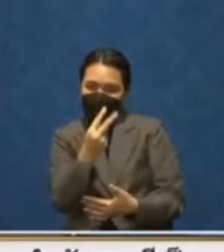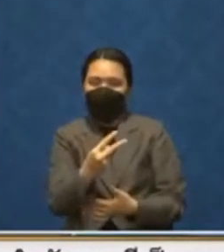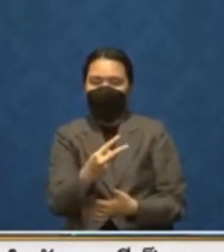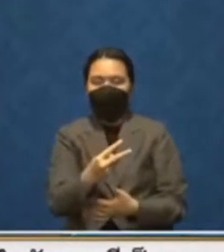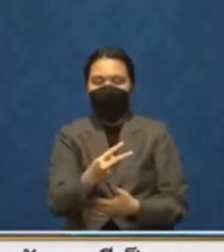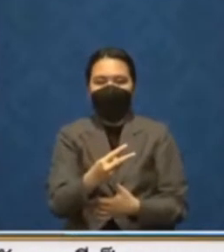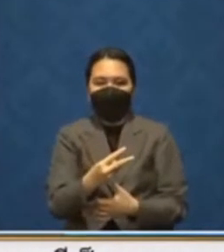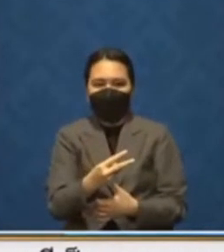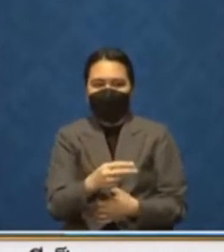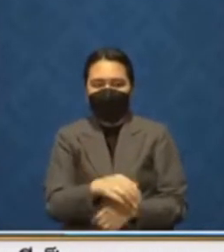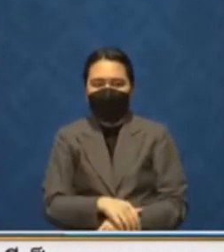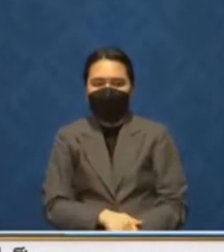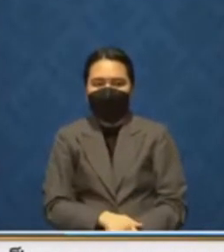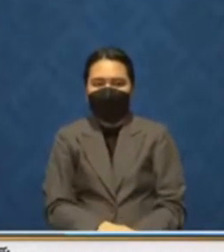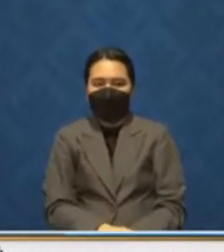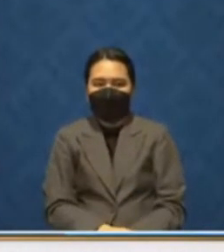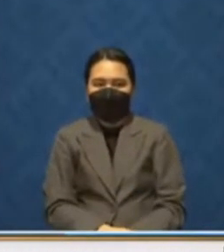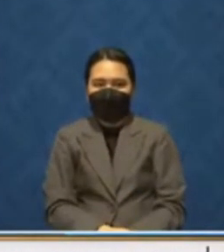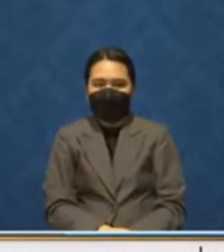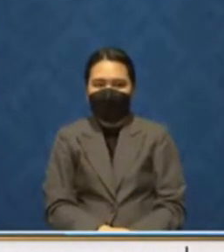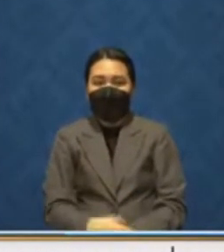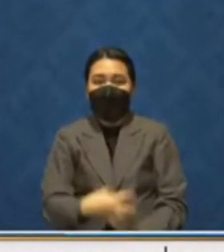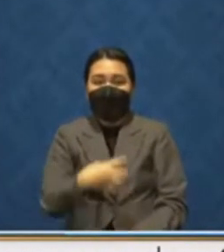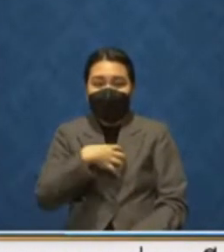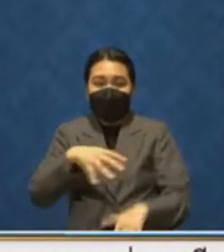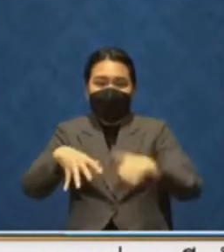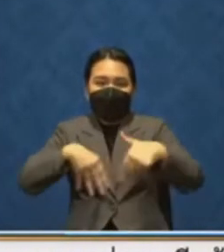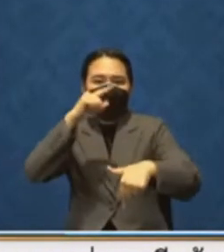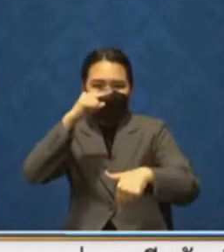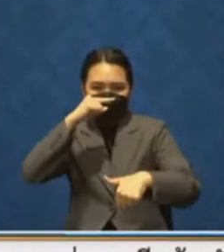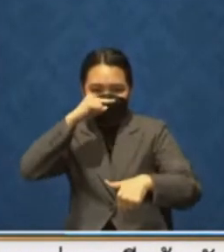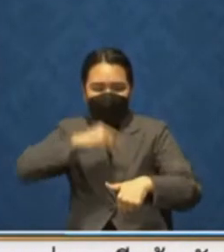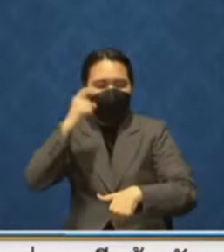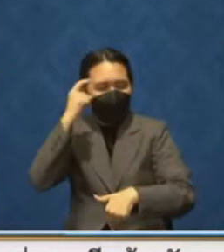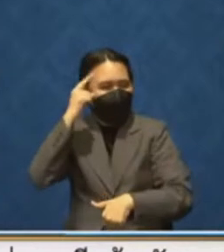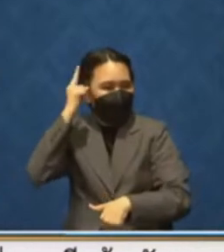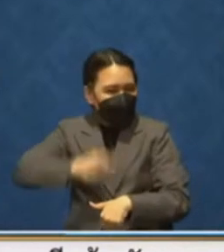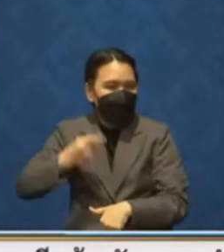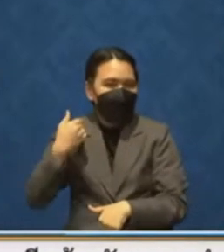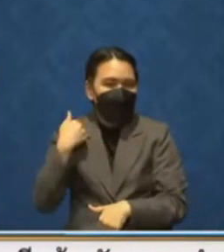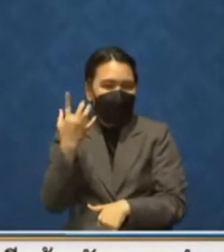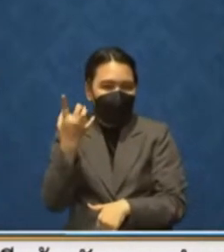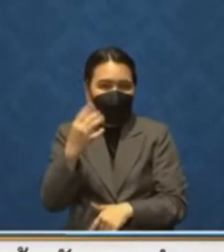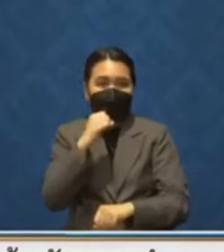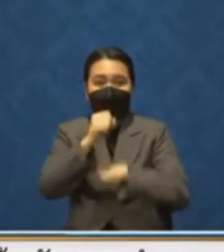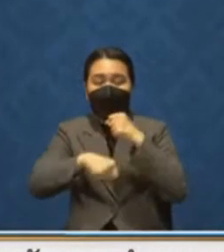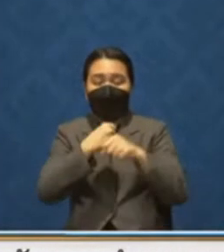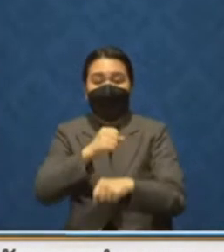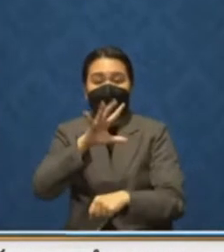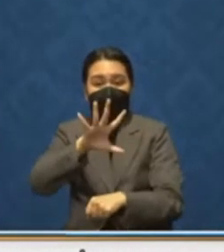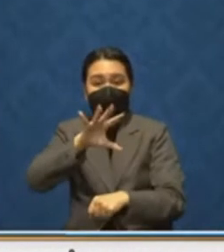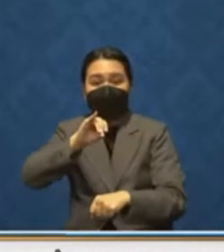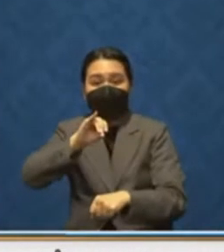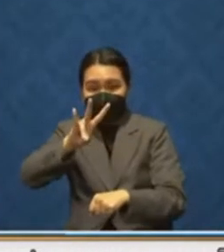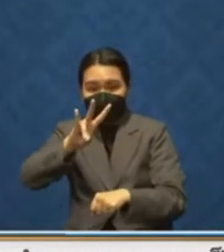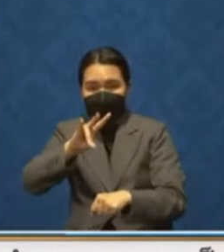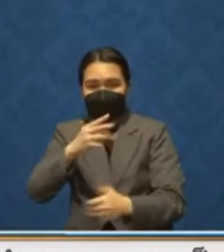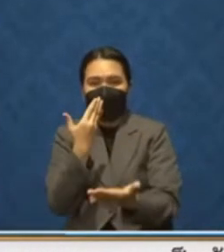ดินสาธุให้คนไทยได้รู้ความจริงดูนะครับปี 57มีกำไร 30,000